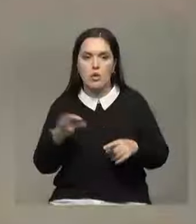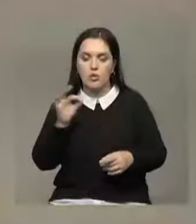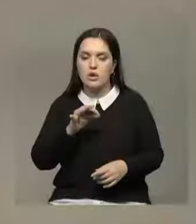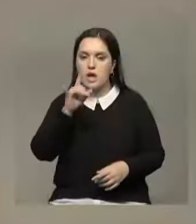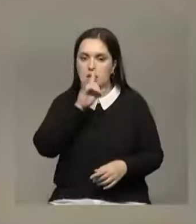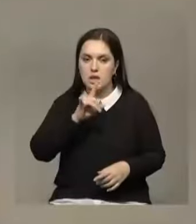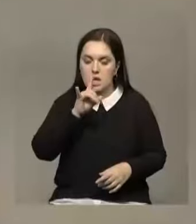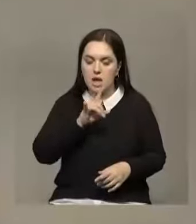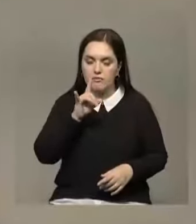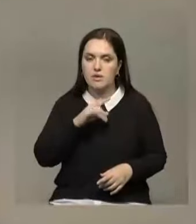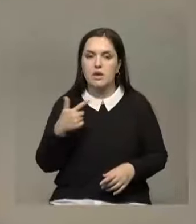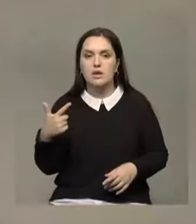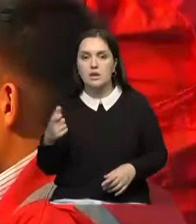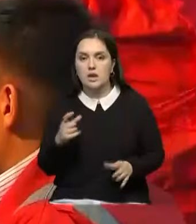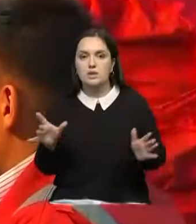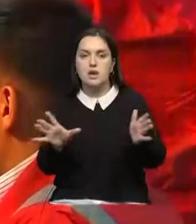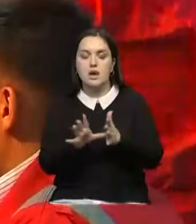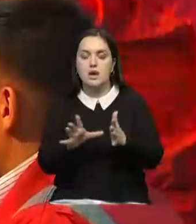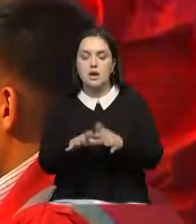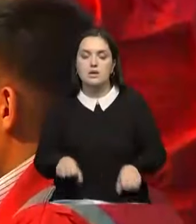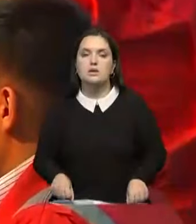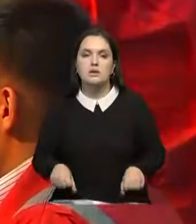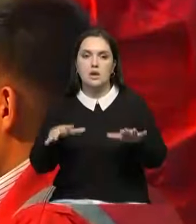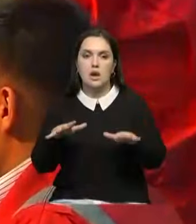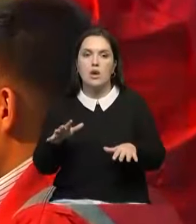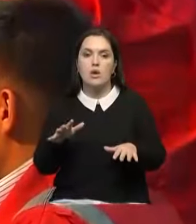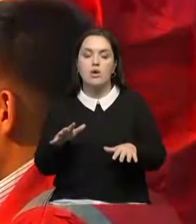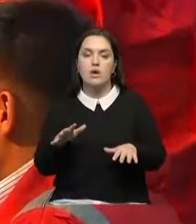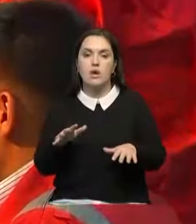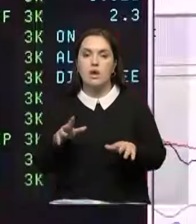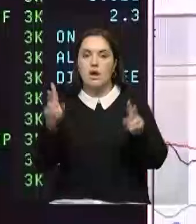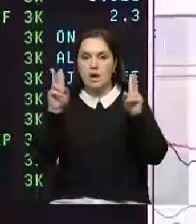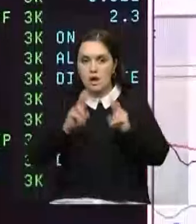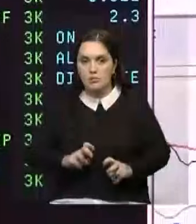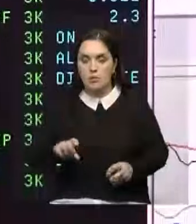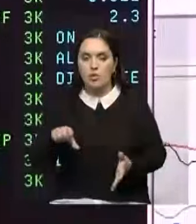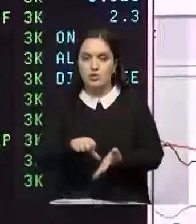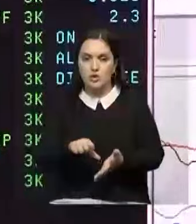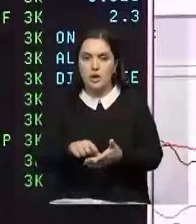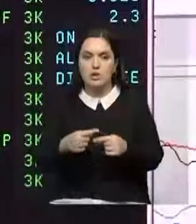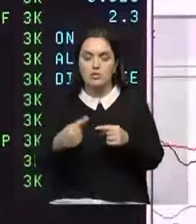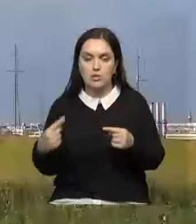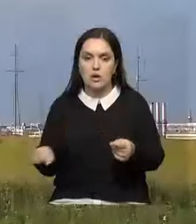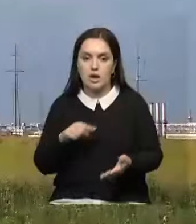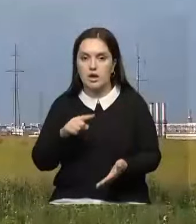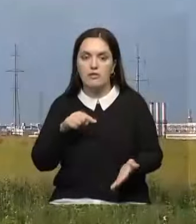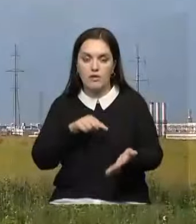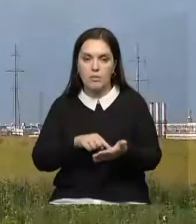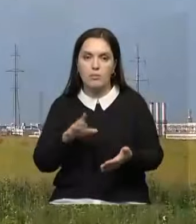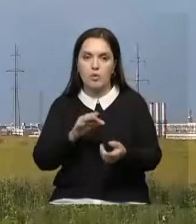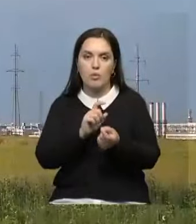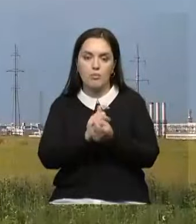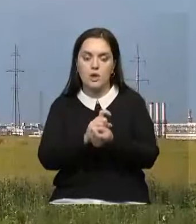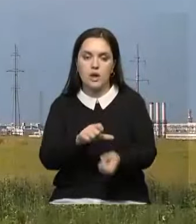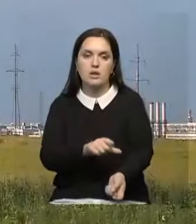и газа, электроэнергетики и возобновляемых источников энергии. Рассмотрели участники и другие вопросы, в том числе по борьбе